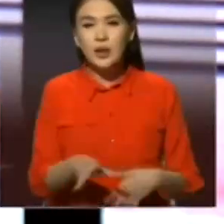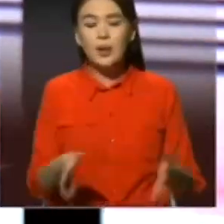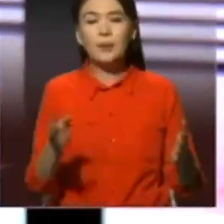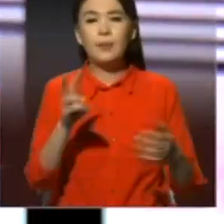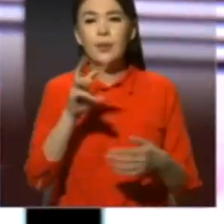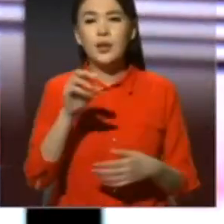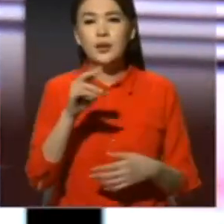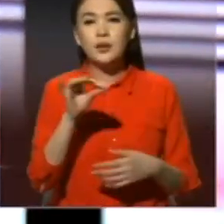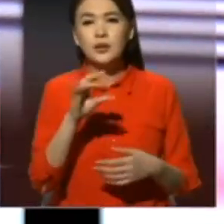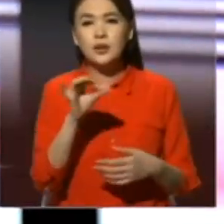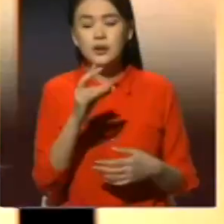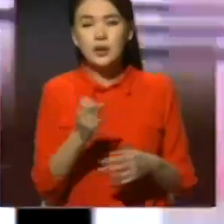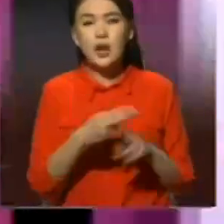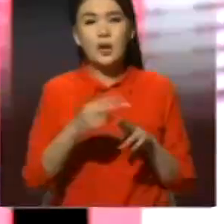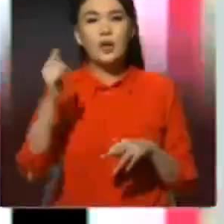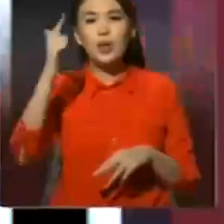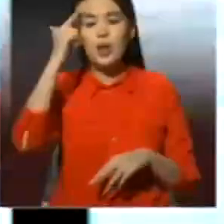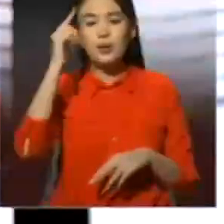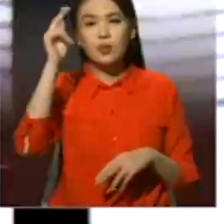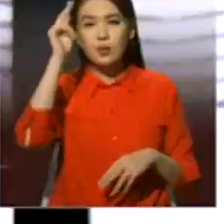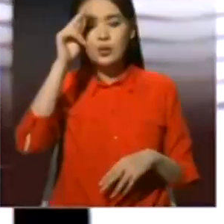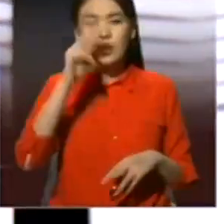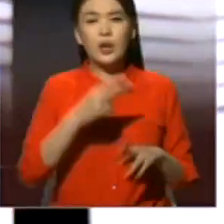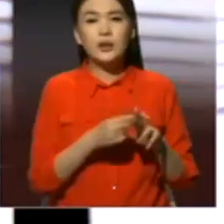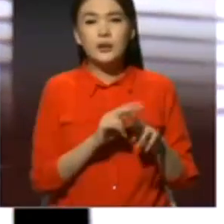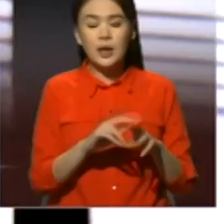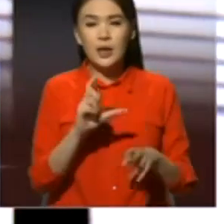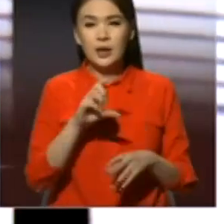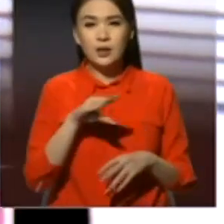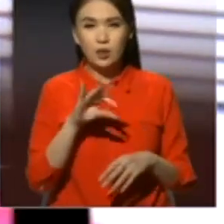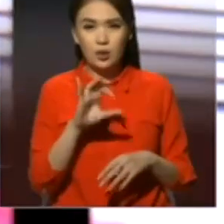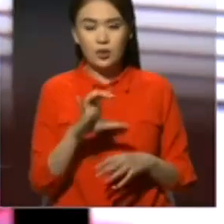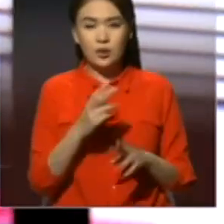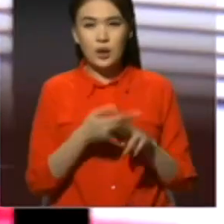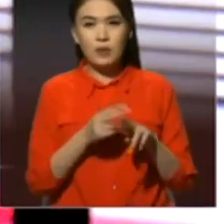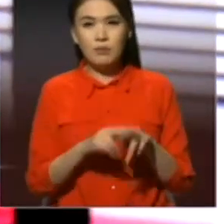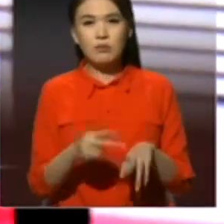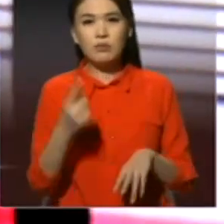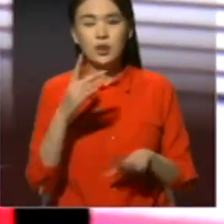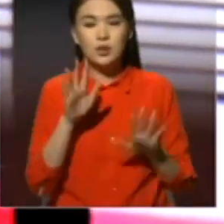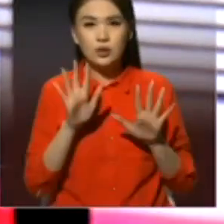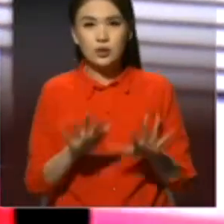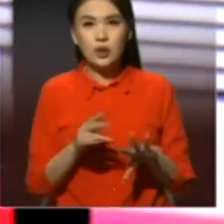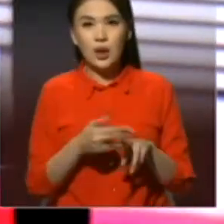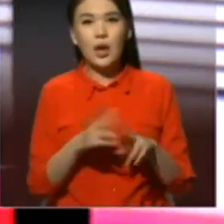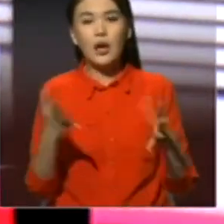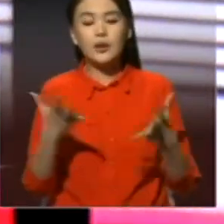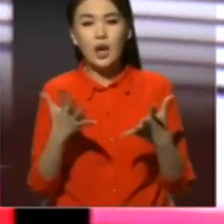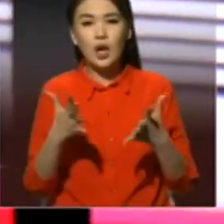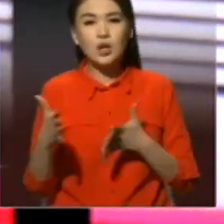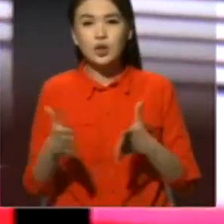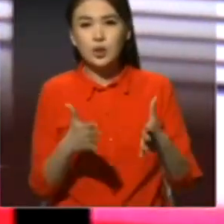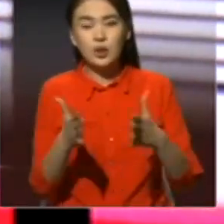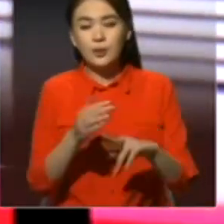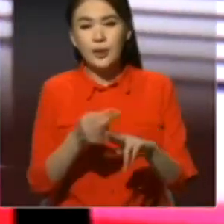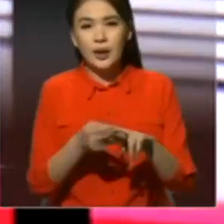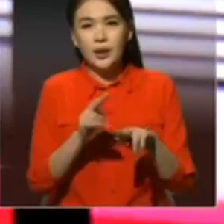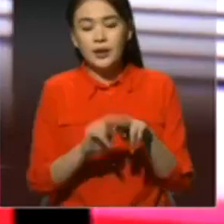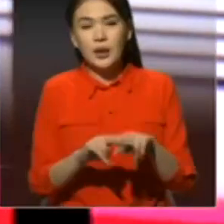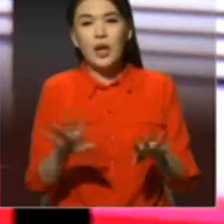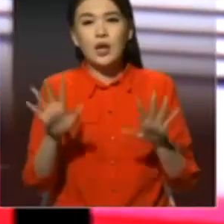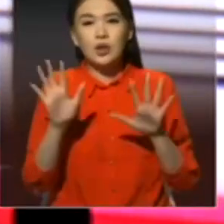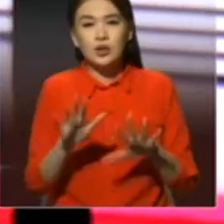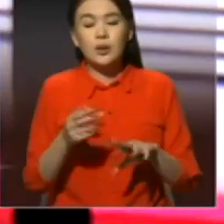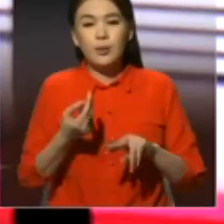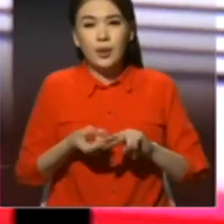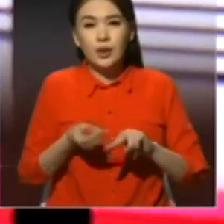білімнің сапасы деп жауап берді. Яғни бұл жерде барлық этнос өкілдеріне бірақ нәрселер толғандырады. Ғылыми жолмен келдік қой бірден емес. Иә.